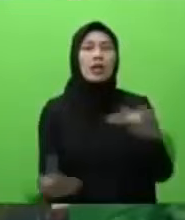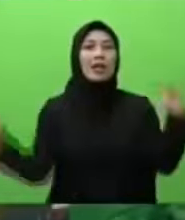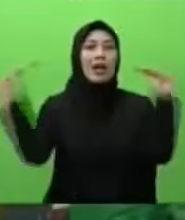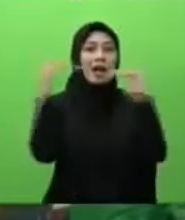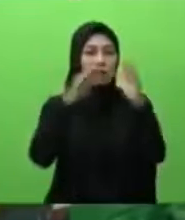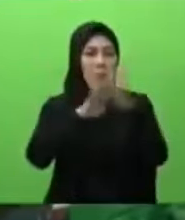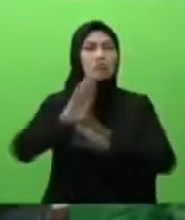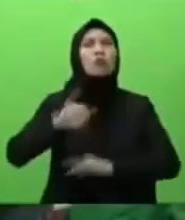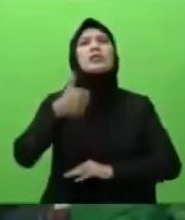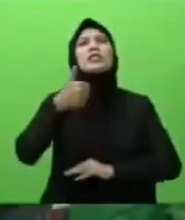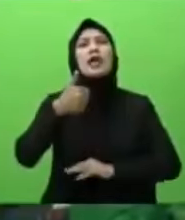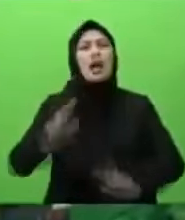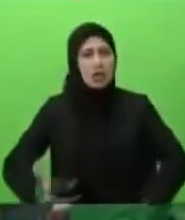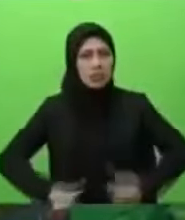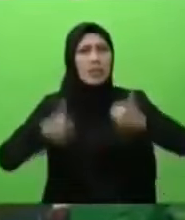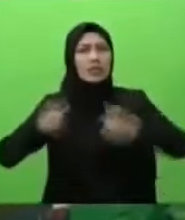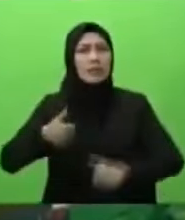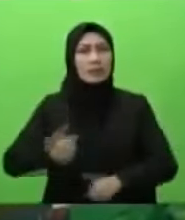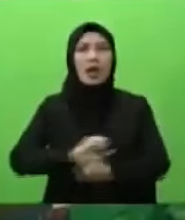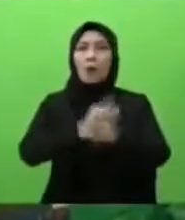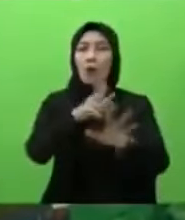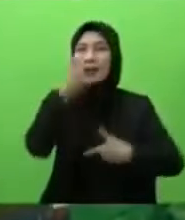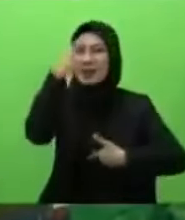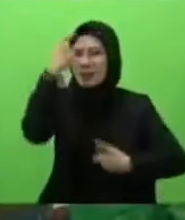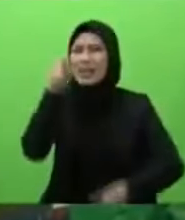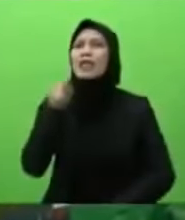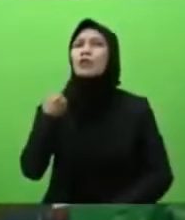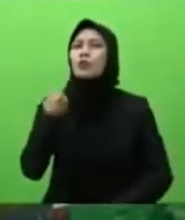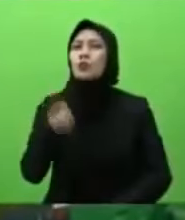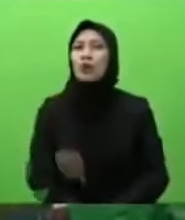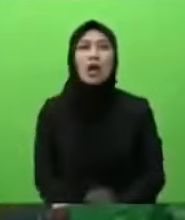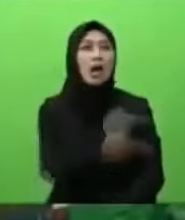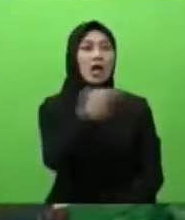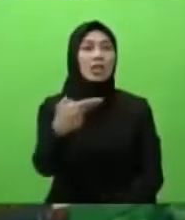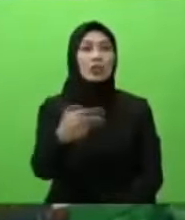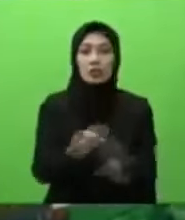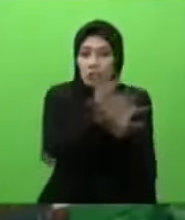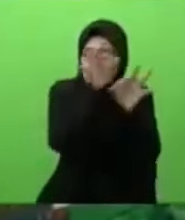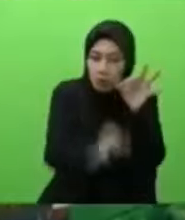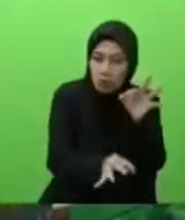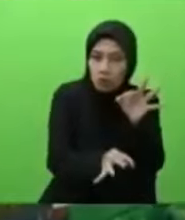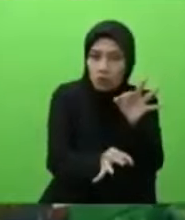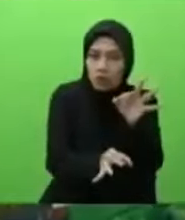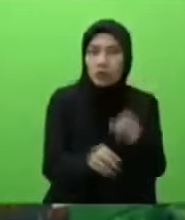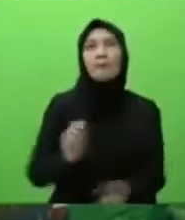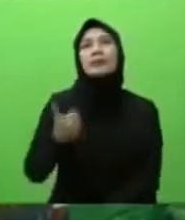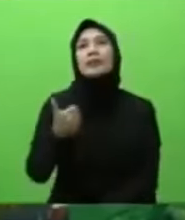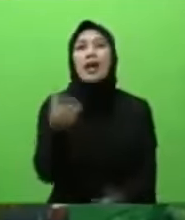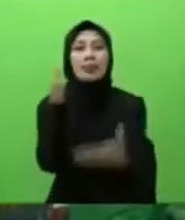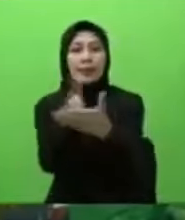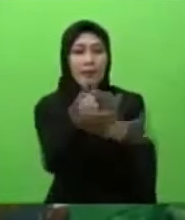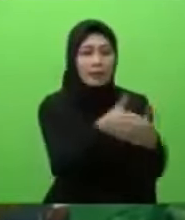Muhammadiyah percaya Indonesia dapat menyelesaikan masalah-masalah dan tantangan berat yang